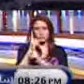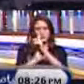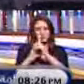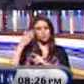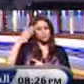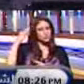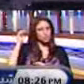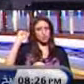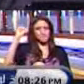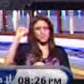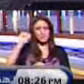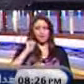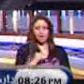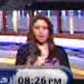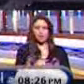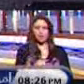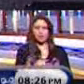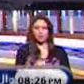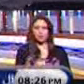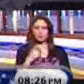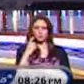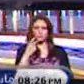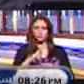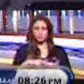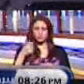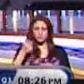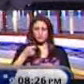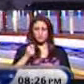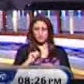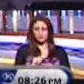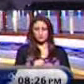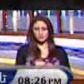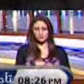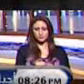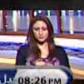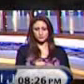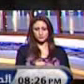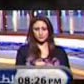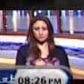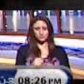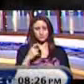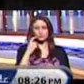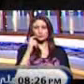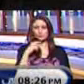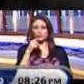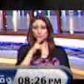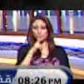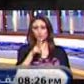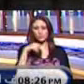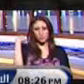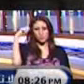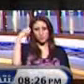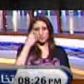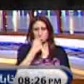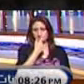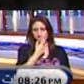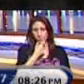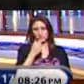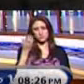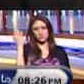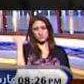المستشار. السلام عليكم دكتور. وعليكم السلام ورحمة الله. اهلا بستك ست المستشار. عايز اعرف يعني كانت رئاسة الجمهورية منذ ايام